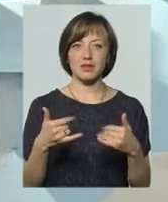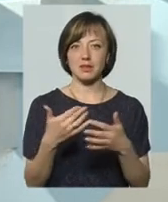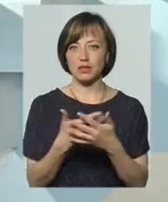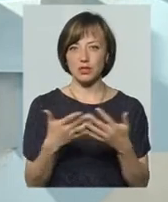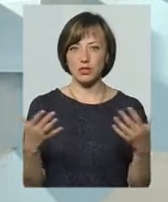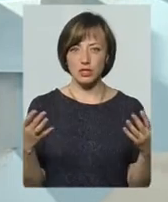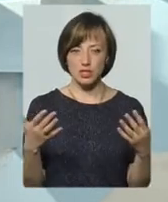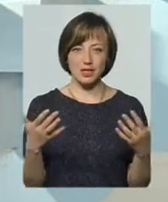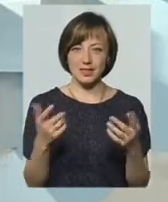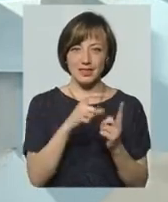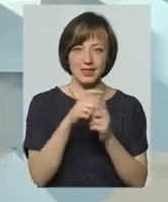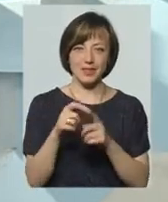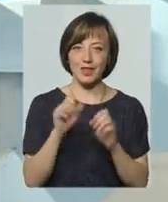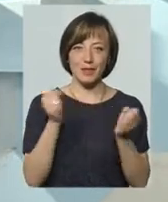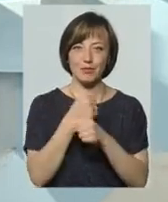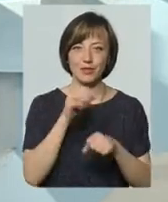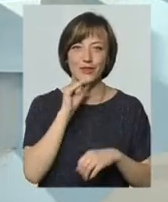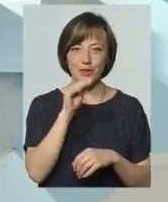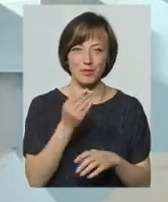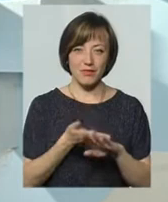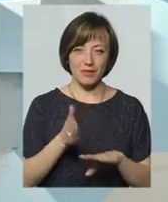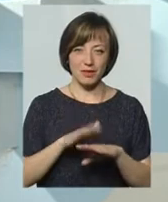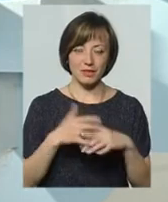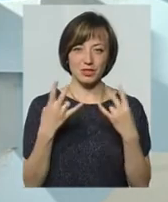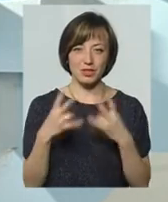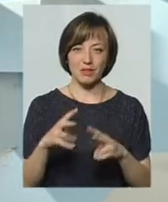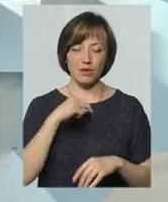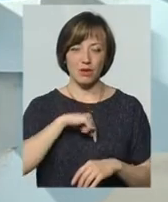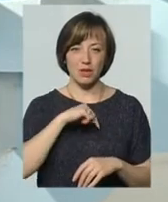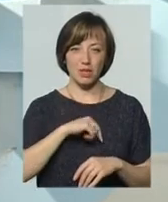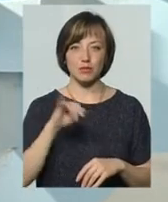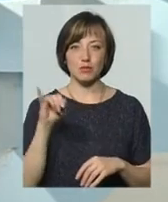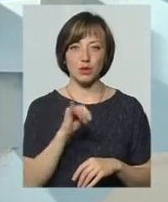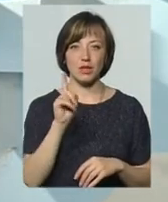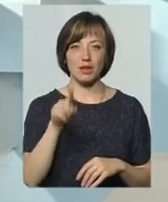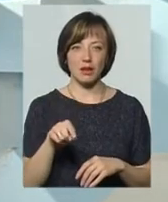і інших слів, які не можна вимовити, тому що вони настільки шкідливі для організму і навіть для